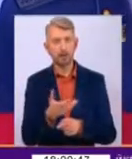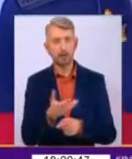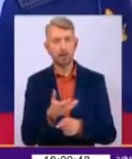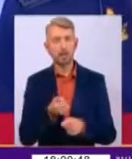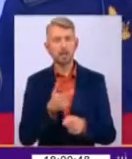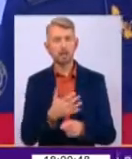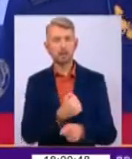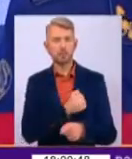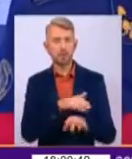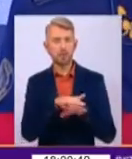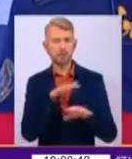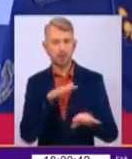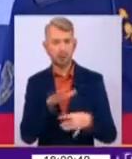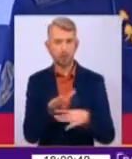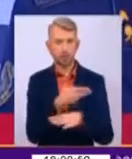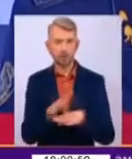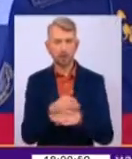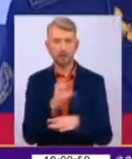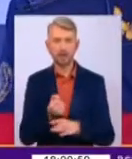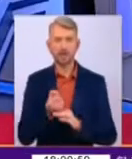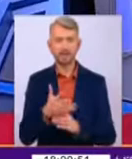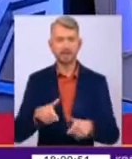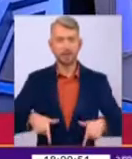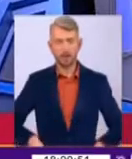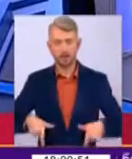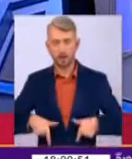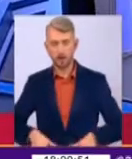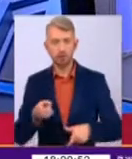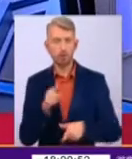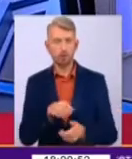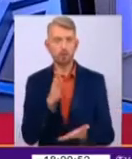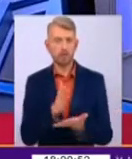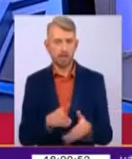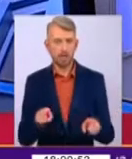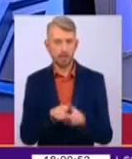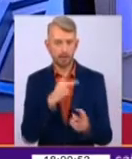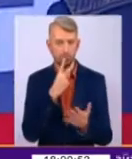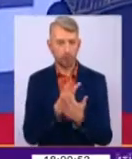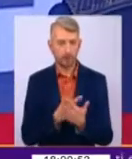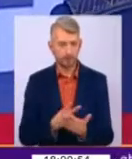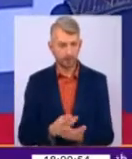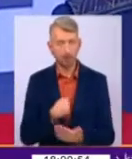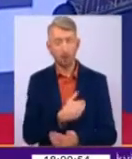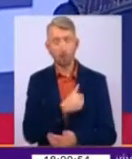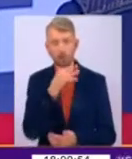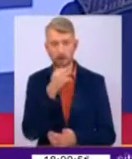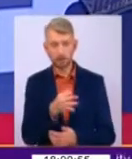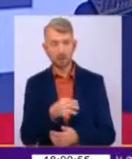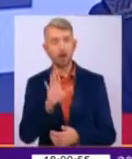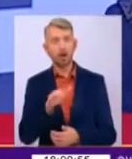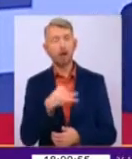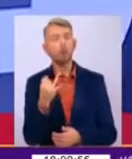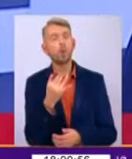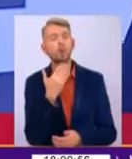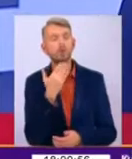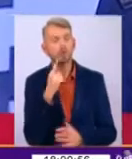кількість Збройних сил розподілити на кількість генералів, і тому є такий показник. Так от я хочу сказати, що хай